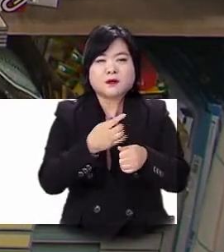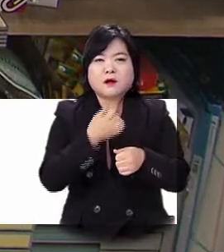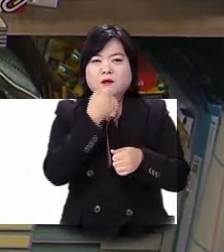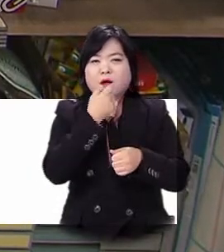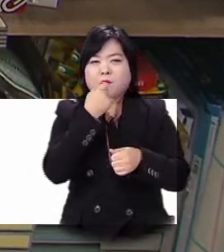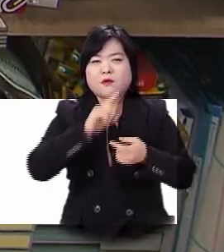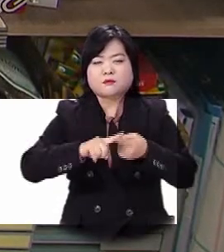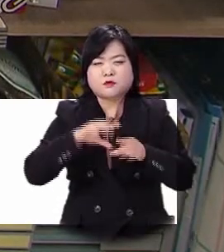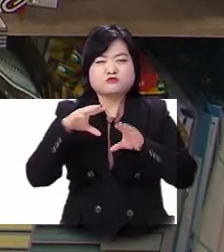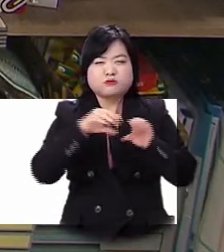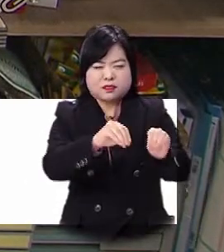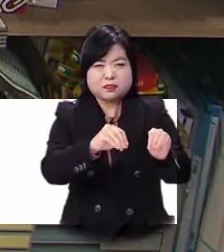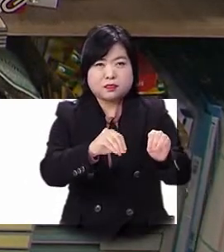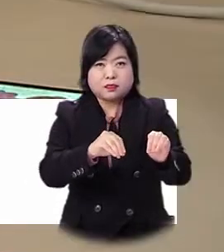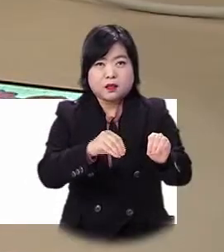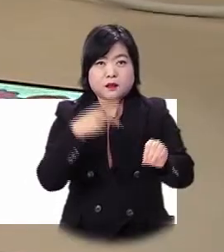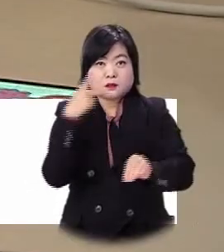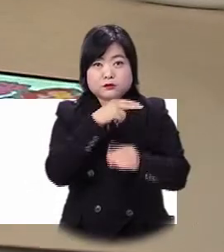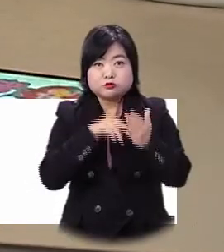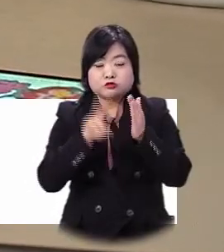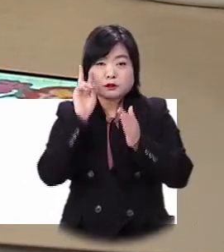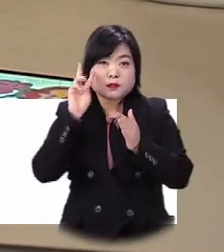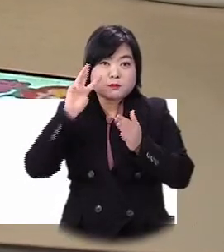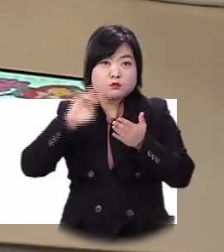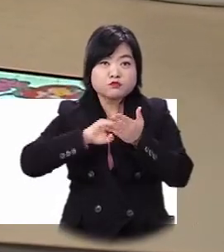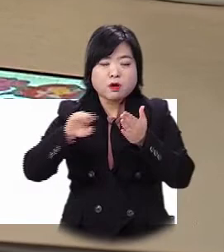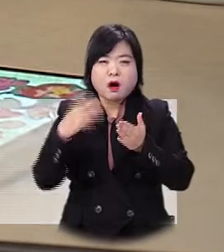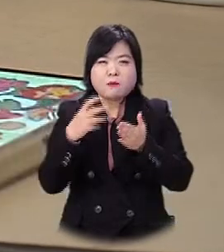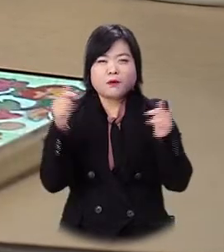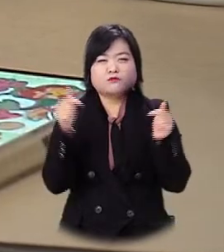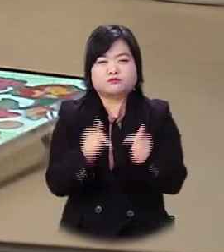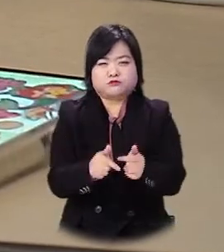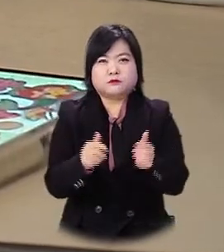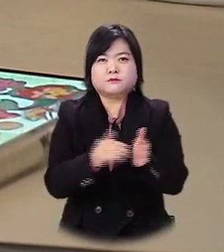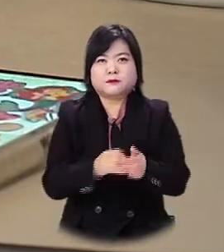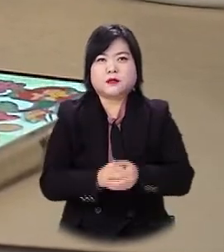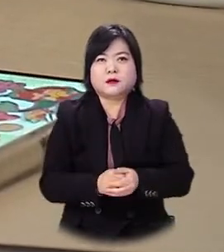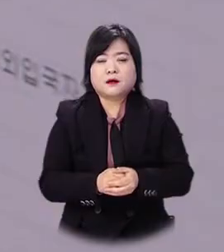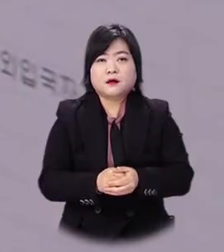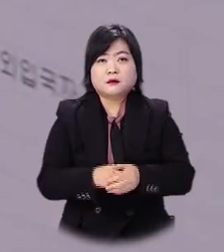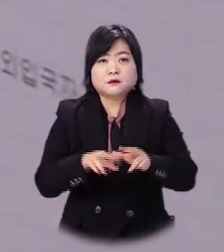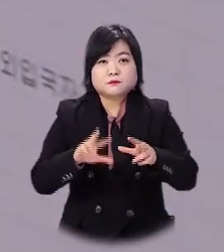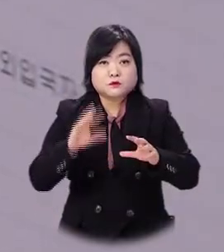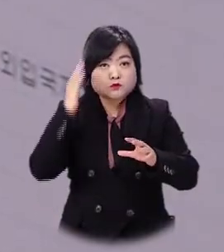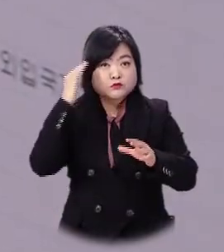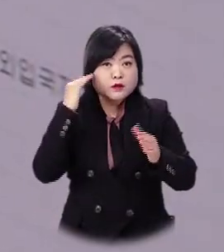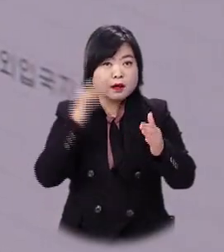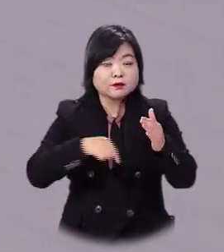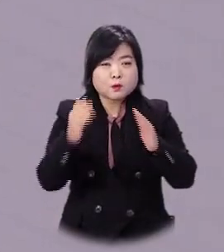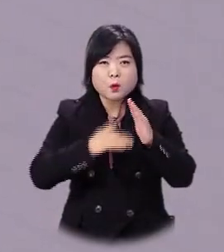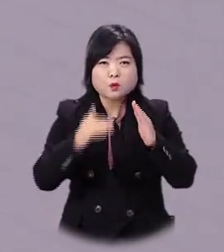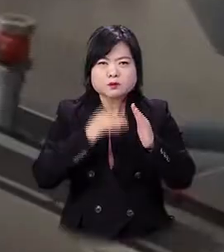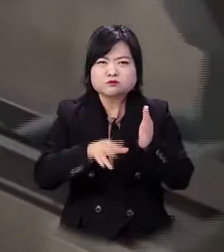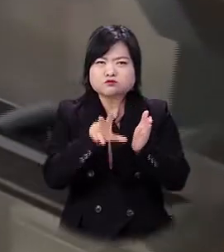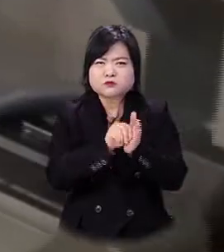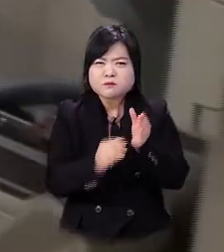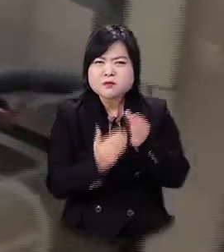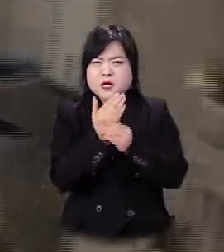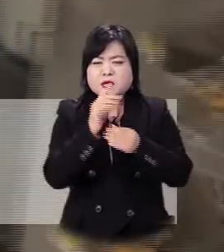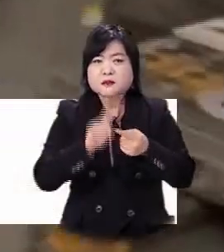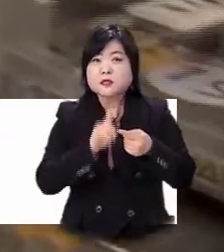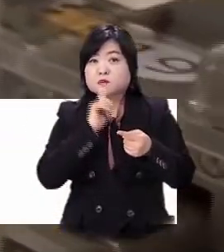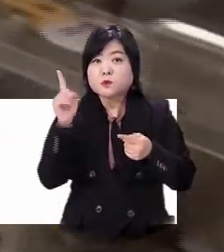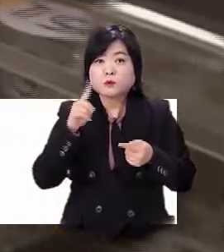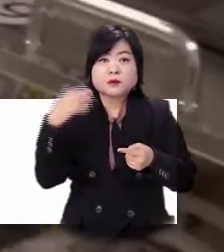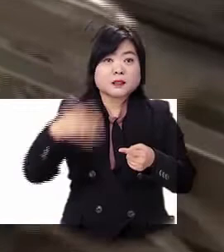결정했고 약을 끊은 지 2, 3일 뒤 증상이 호전됐습니다. 아직까지 국내에서 공식적인 부작용 신고는 접수되지